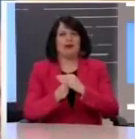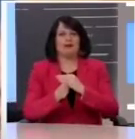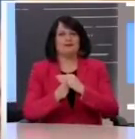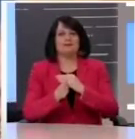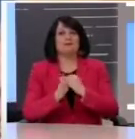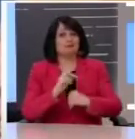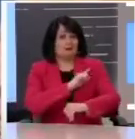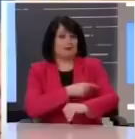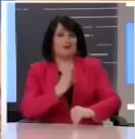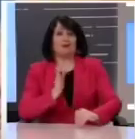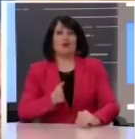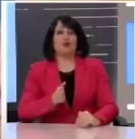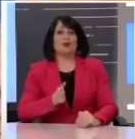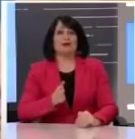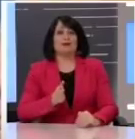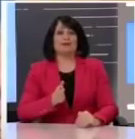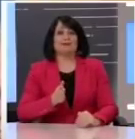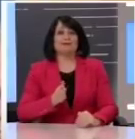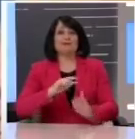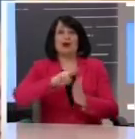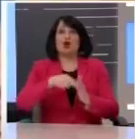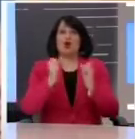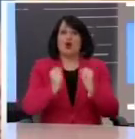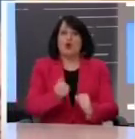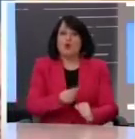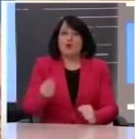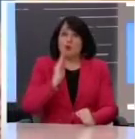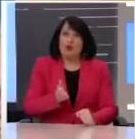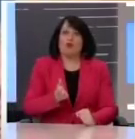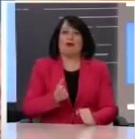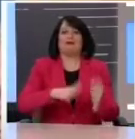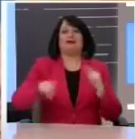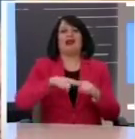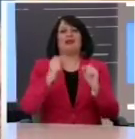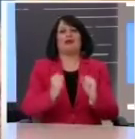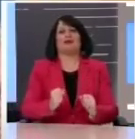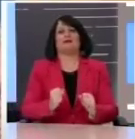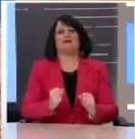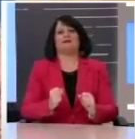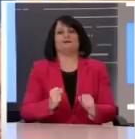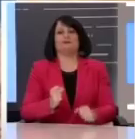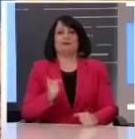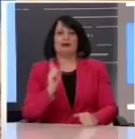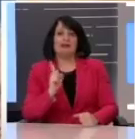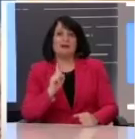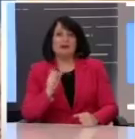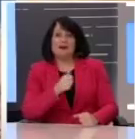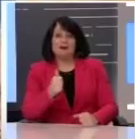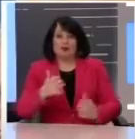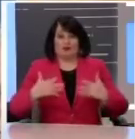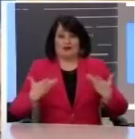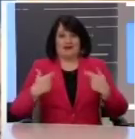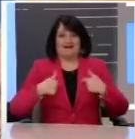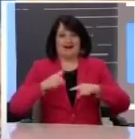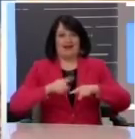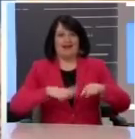και η δυνατότητα ενίσχυσης του ρόλου της χώρας σε διεθνές επίπεδο. Αυτό είναι κάτι το οποίο δεν πρέπει να το χαίρεται μονάχα η ελληνική κυβέρνηση,